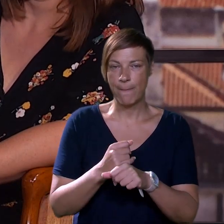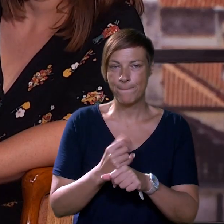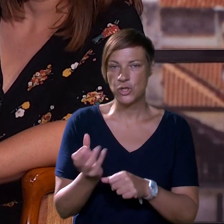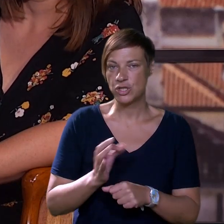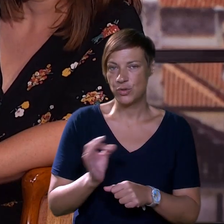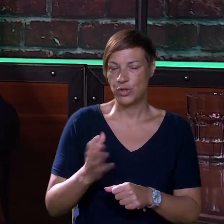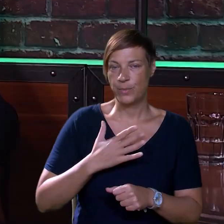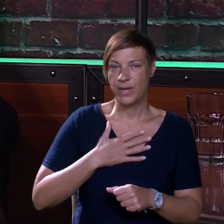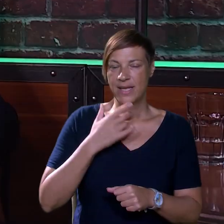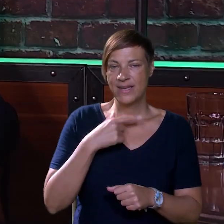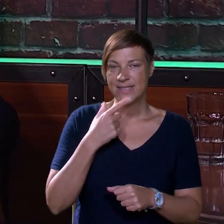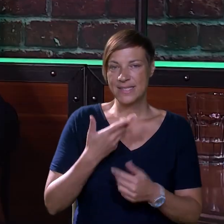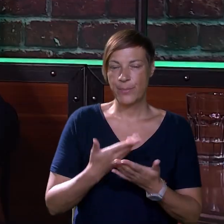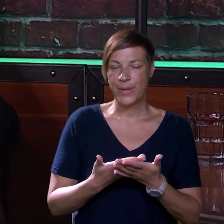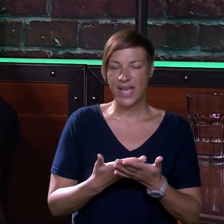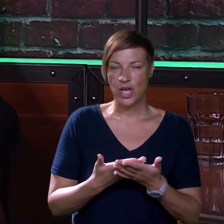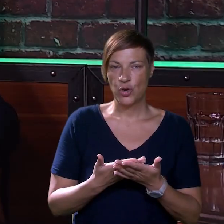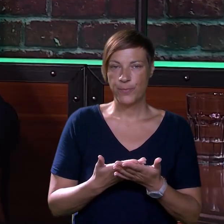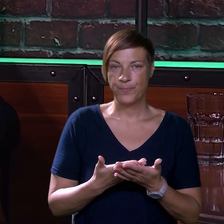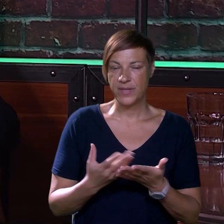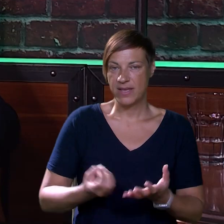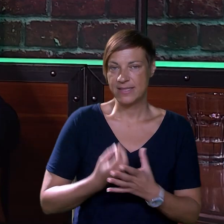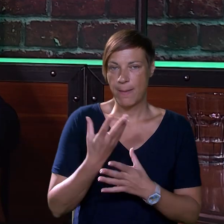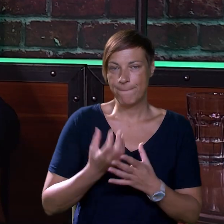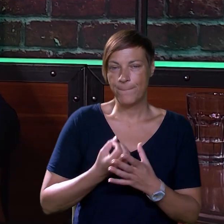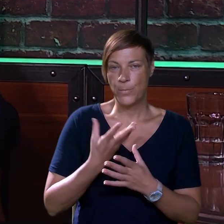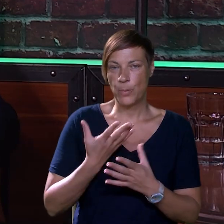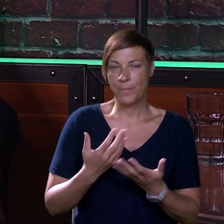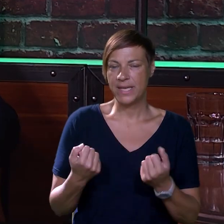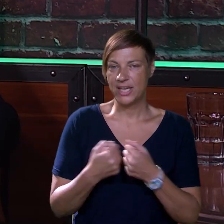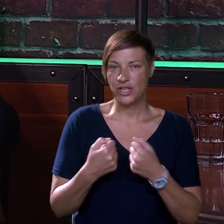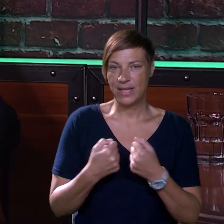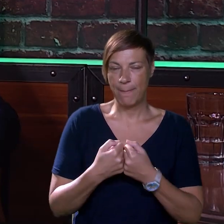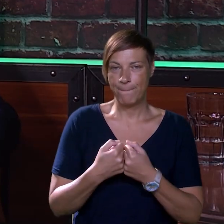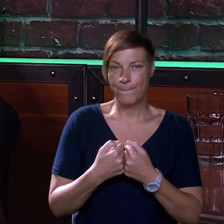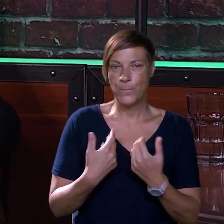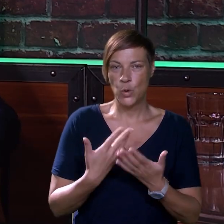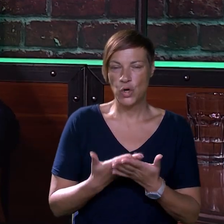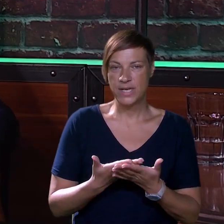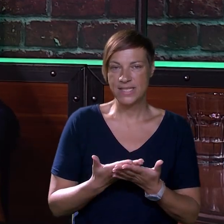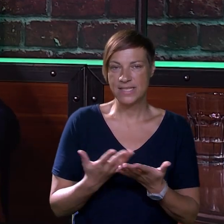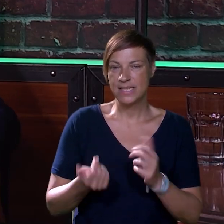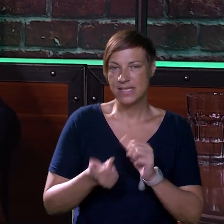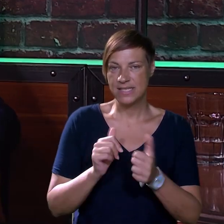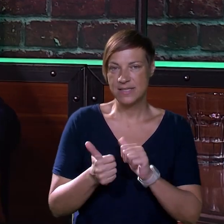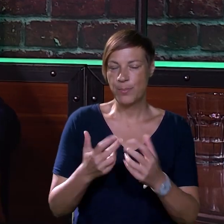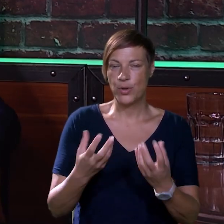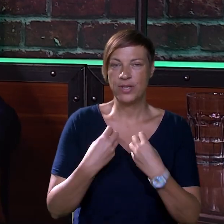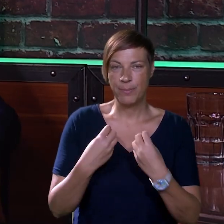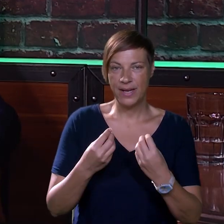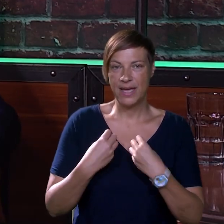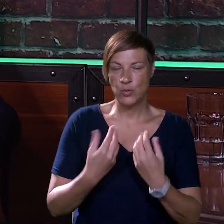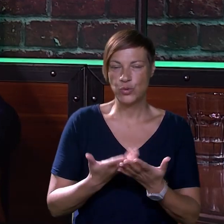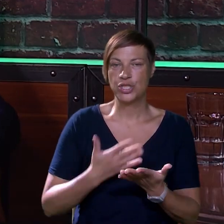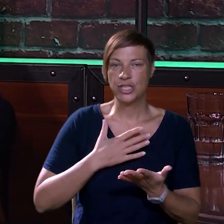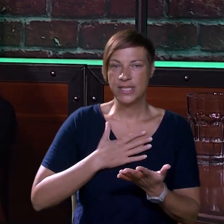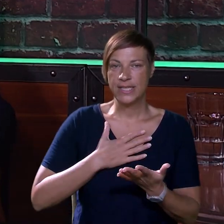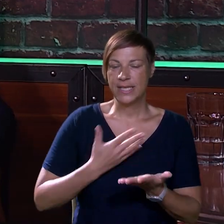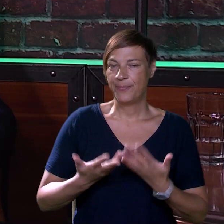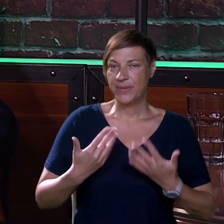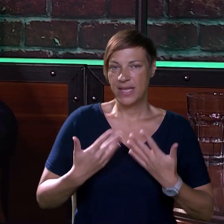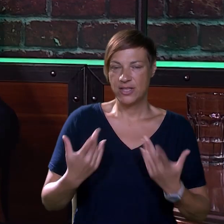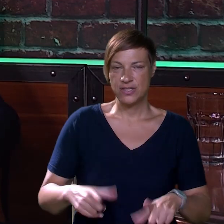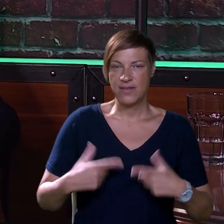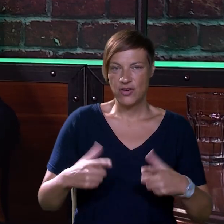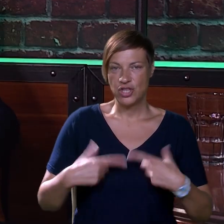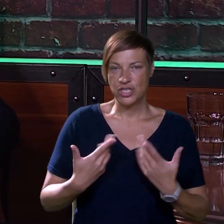dobro, ja sam vam rekao, ja sam po prirodi borac, fajter i to me sport naučio i ja jednostavno